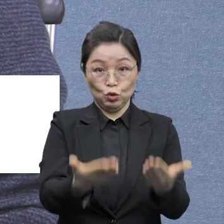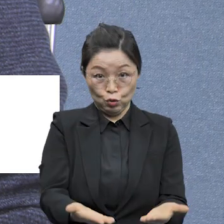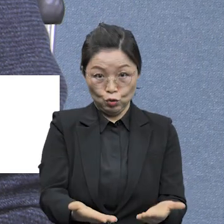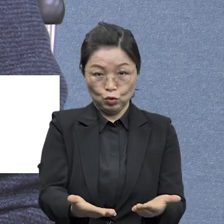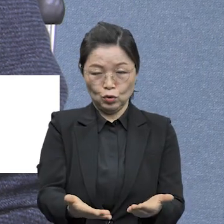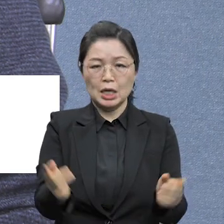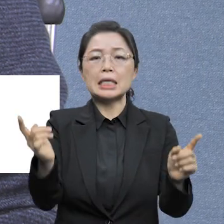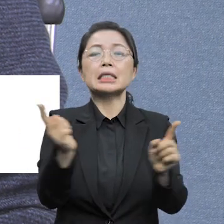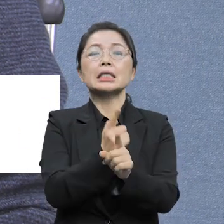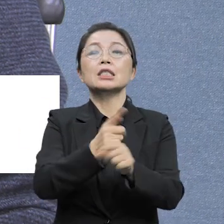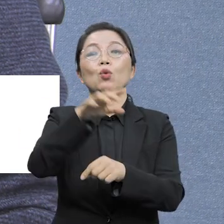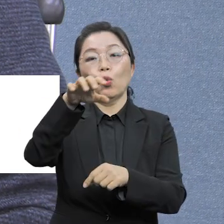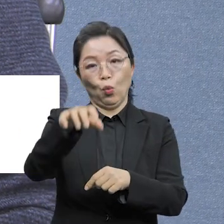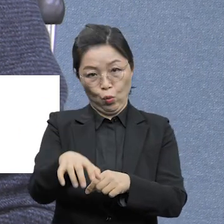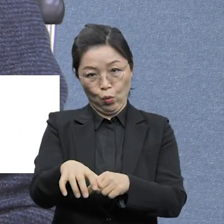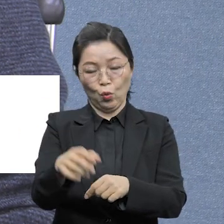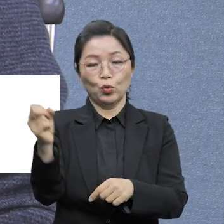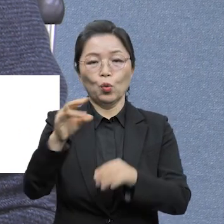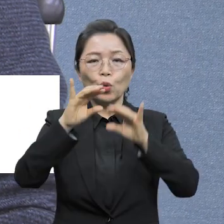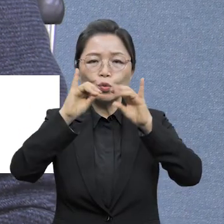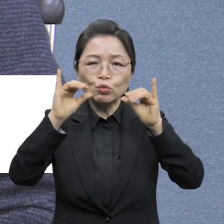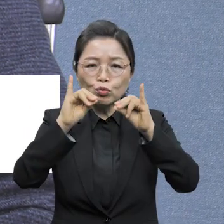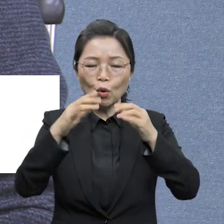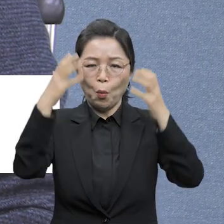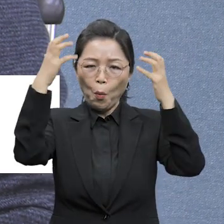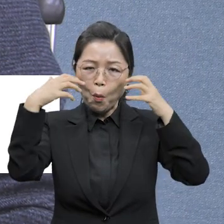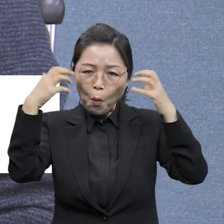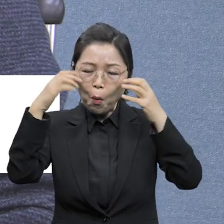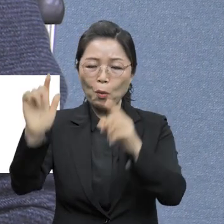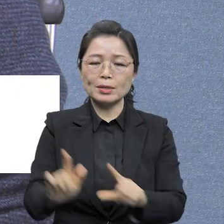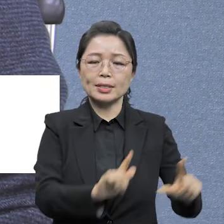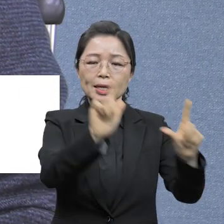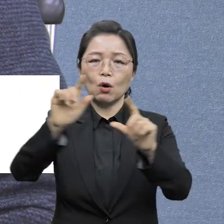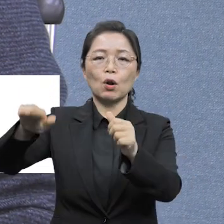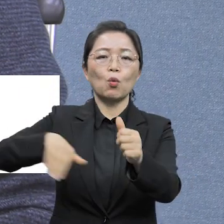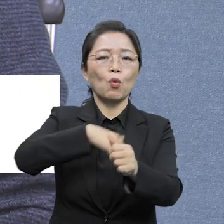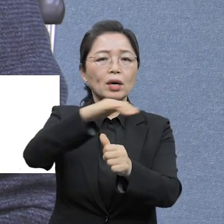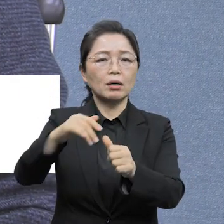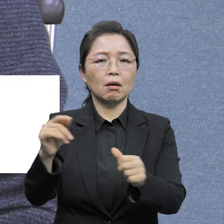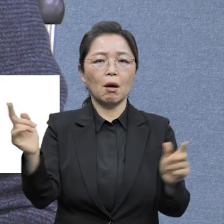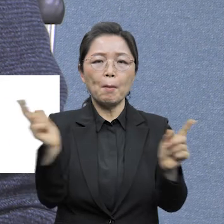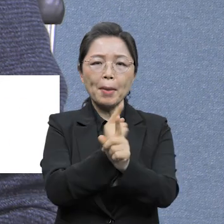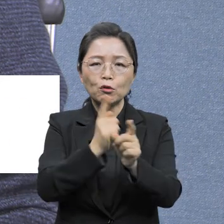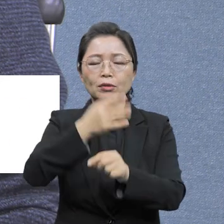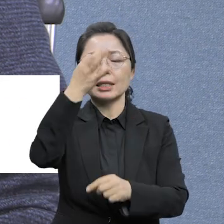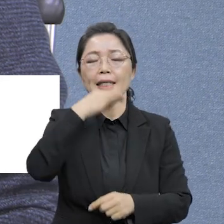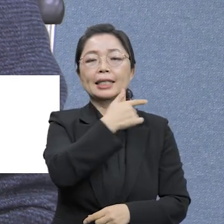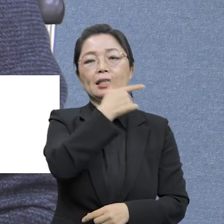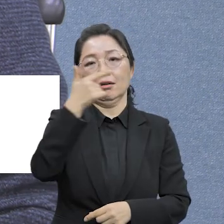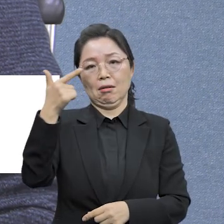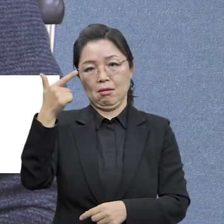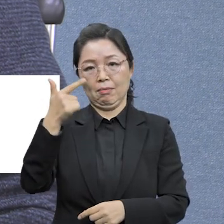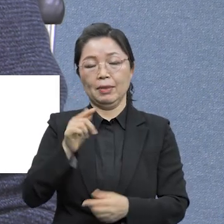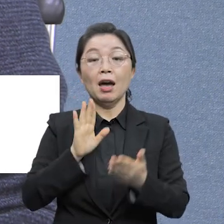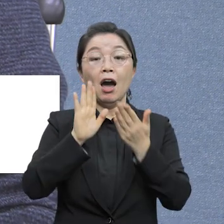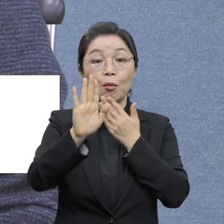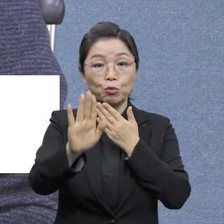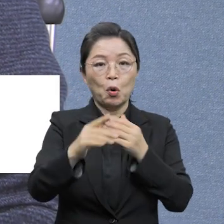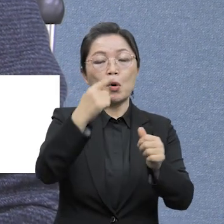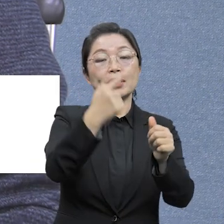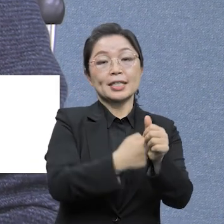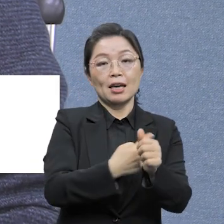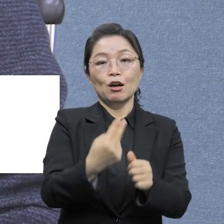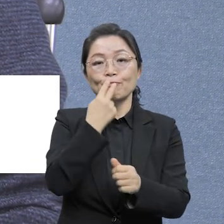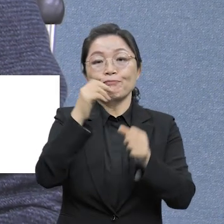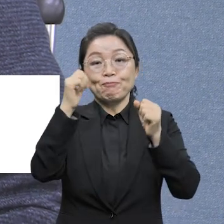공간이 되어 될 뿐만 아니라 2세 먼지와 폭염 등 생활환경을 개선하는 데에도 어겨 과정입니다 앞으로도